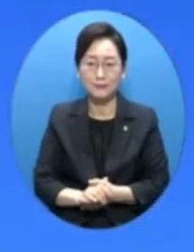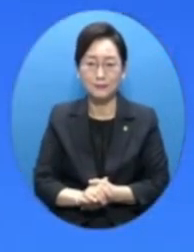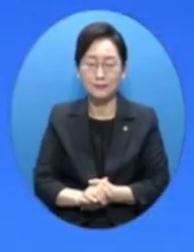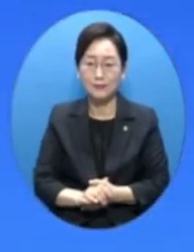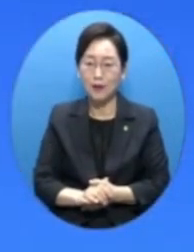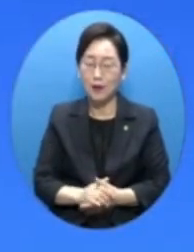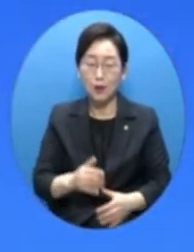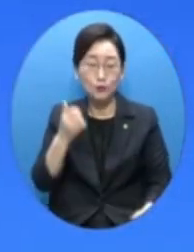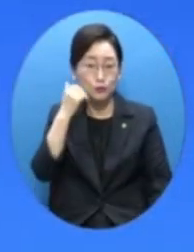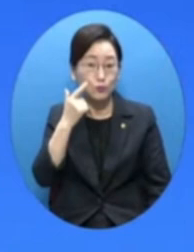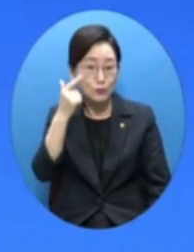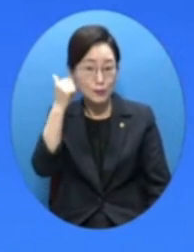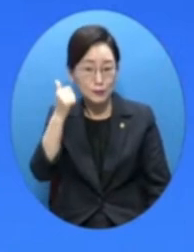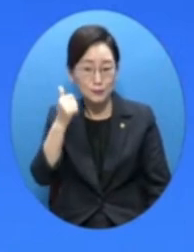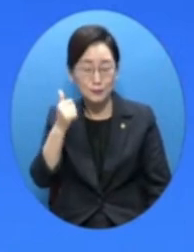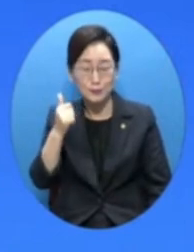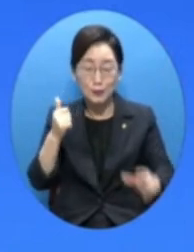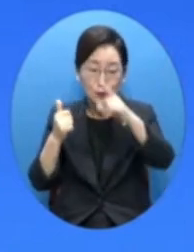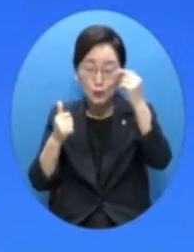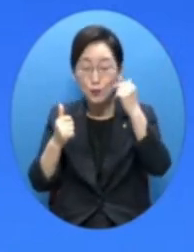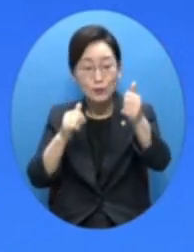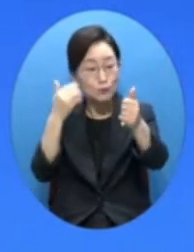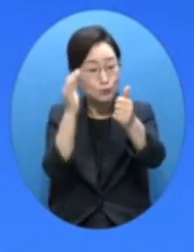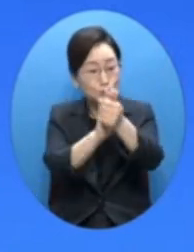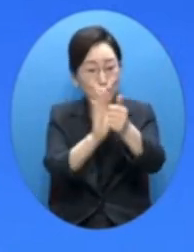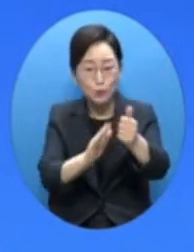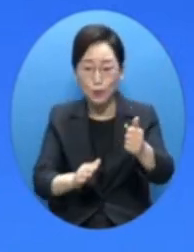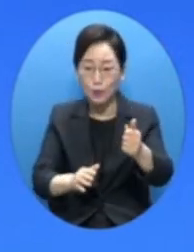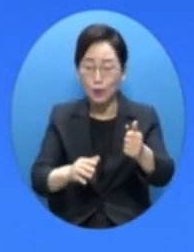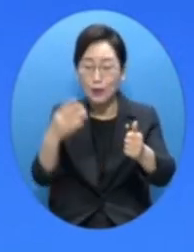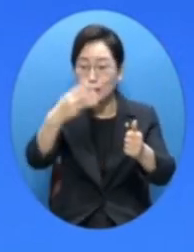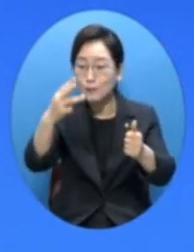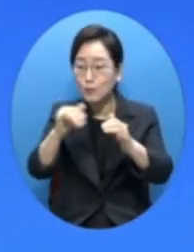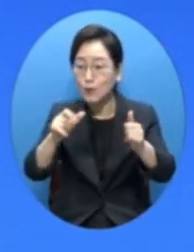어느 목사님이 저한테 묻더라고요. 3천명이 다 어디서 침례를 받았대요?